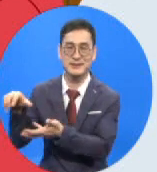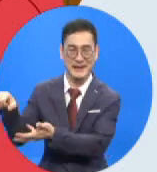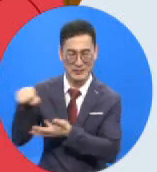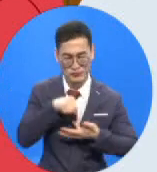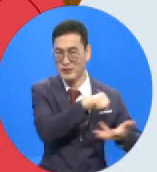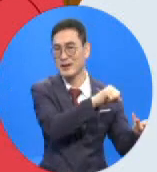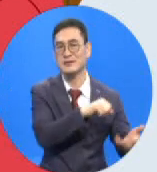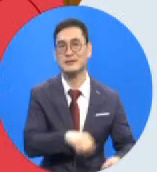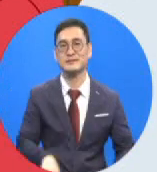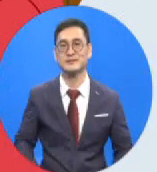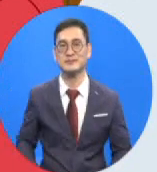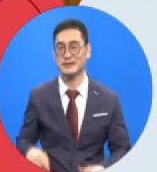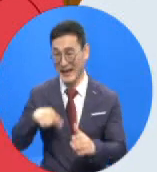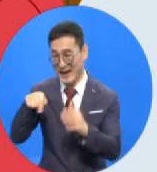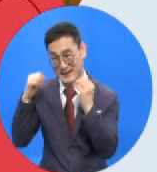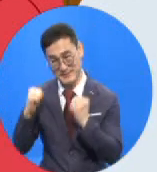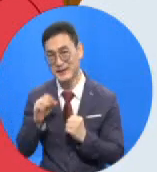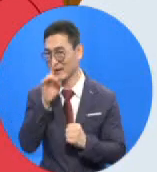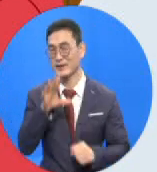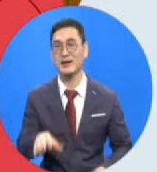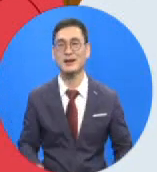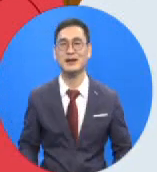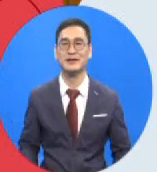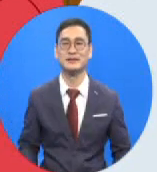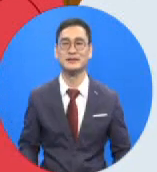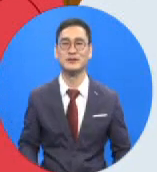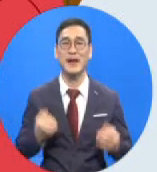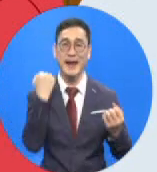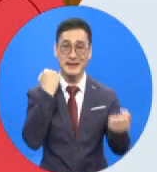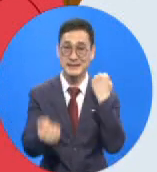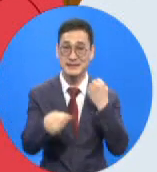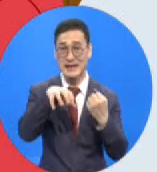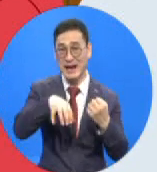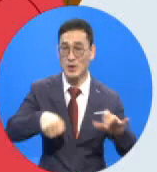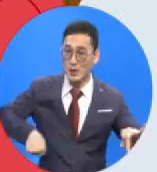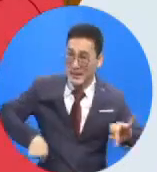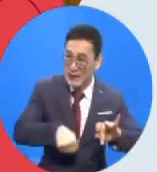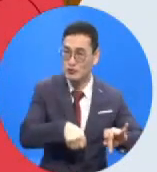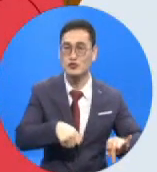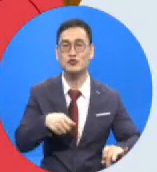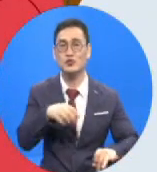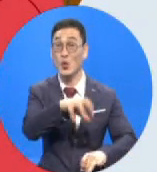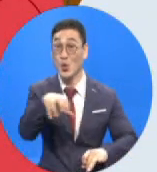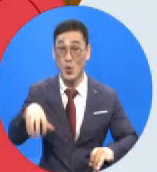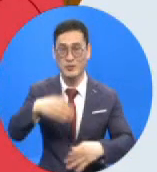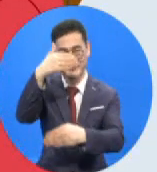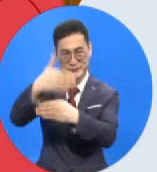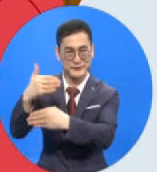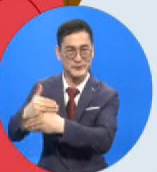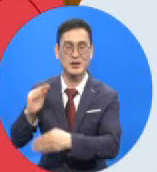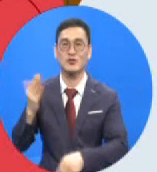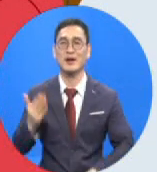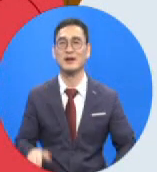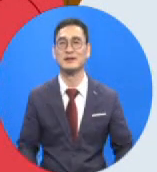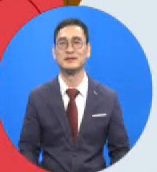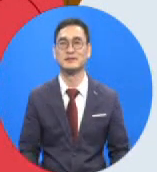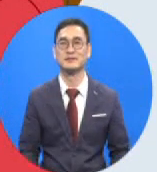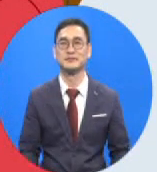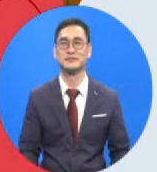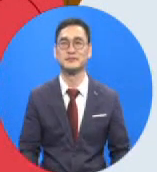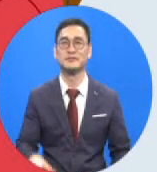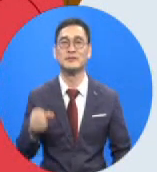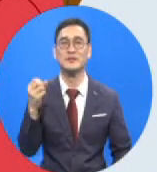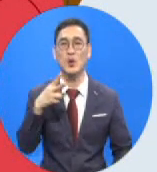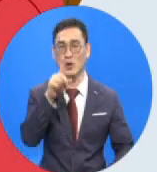장의 강 고장 등과 같은 신뢰 체육시설을 문을 닫아야 하고 뭐 정보나 공공기관의 3명에게 이상의 이거는 제